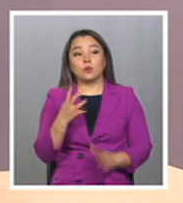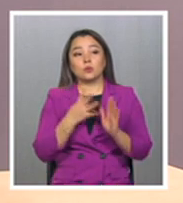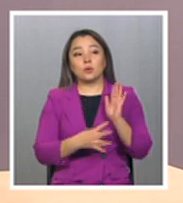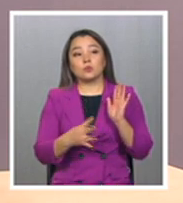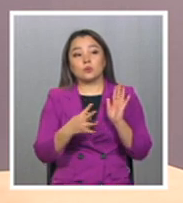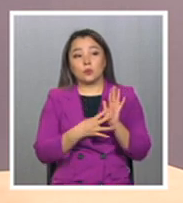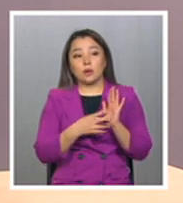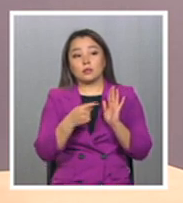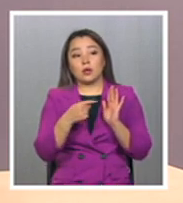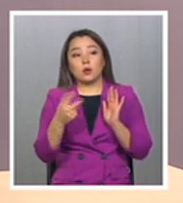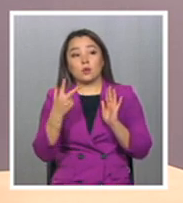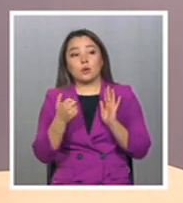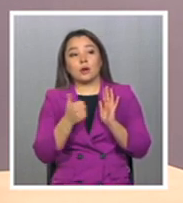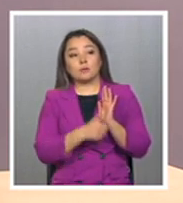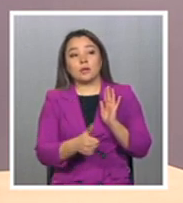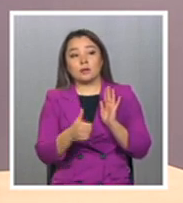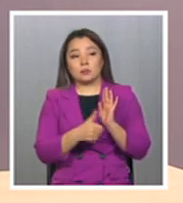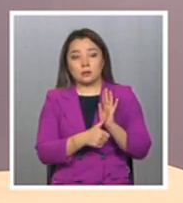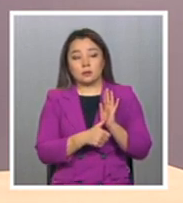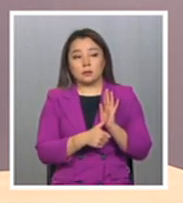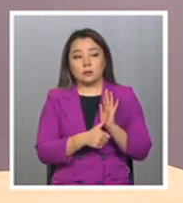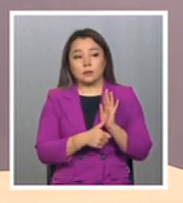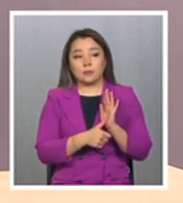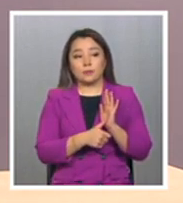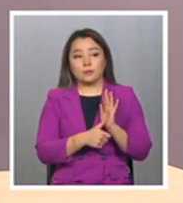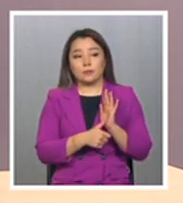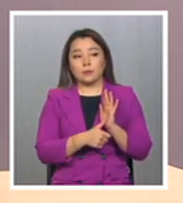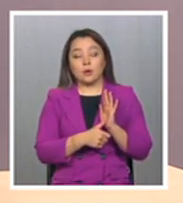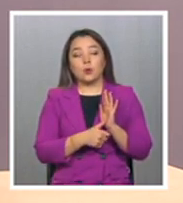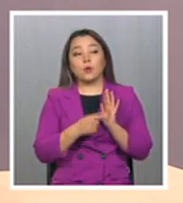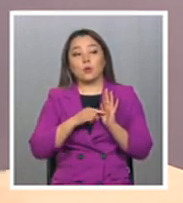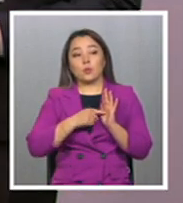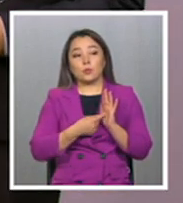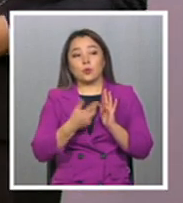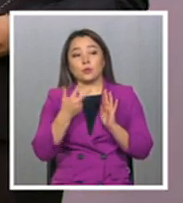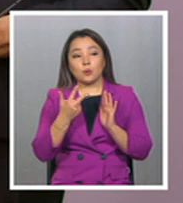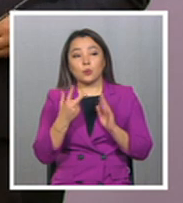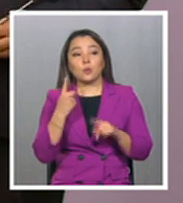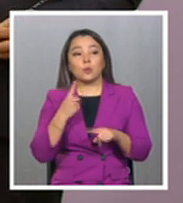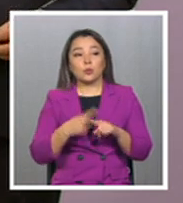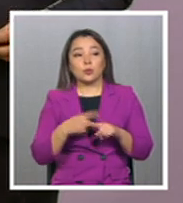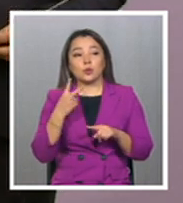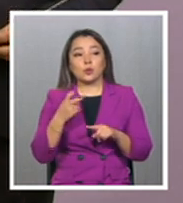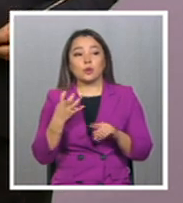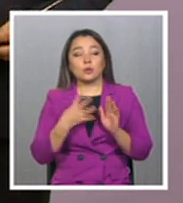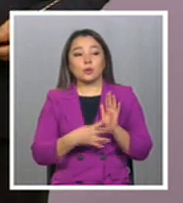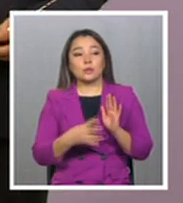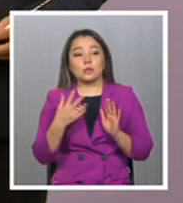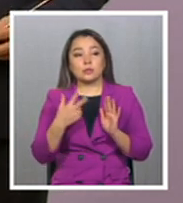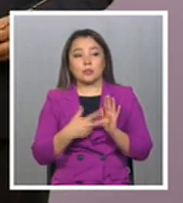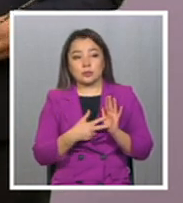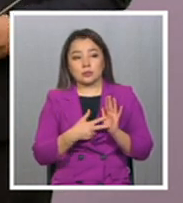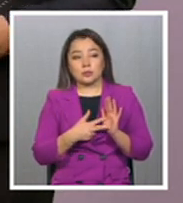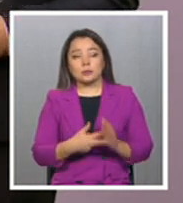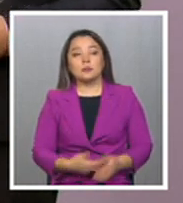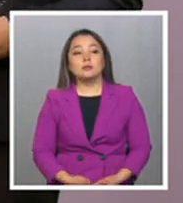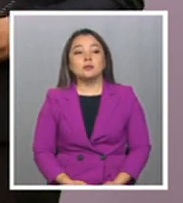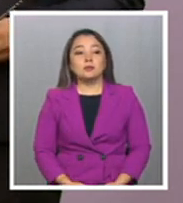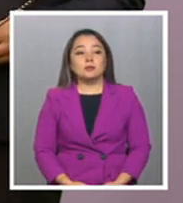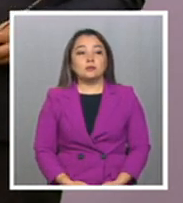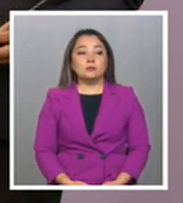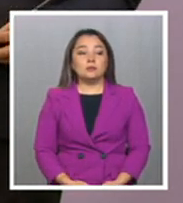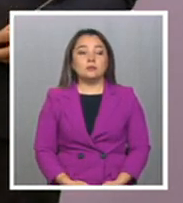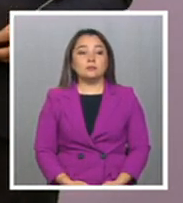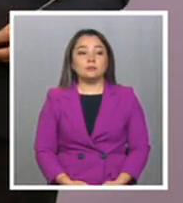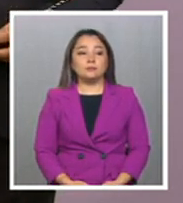399 мен 366-ның айырмасының 3-ке көбейтіндісін 298-ге қосамыз.